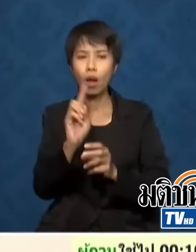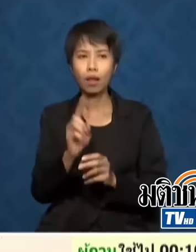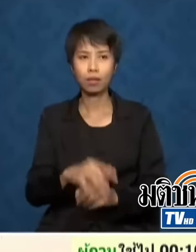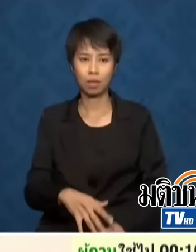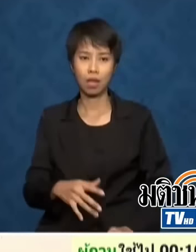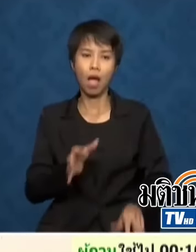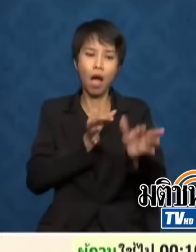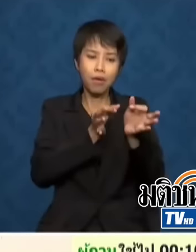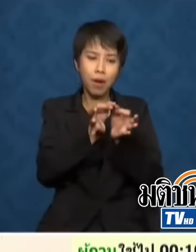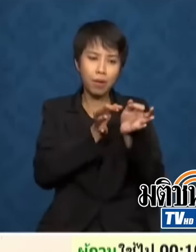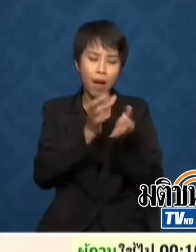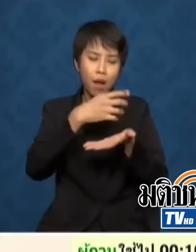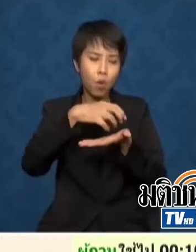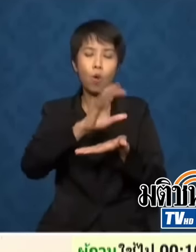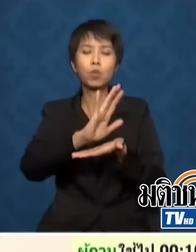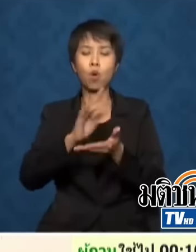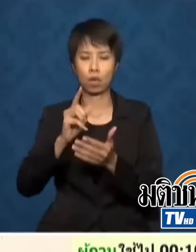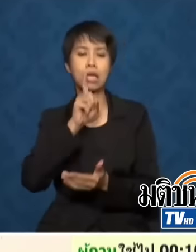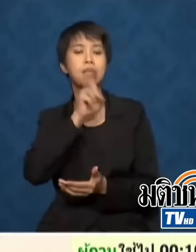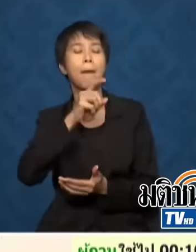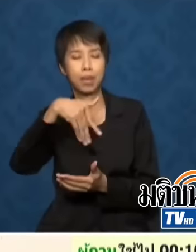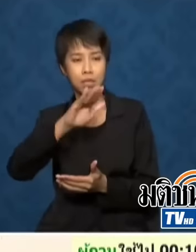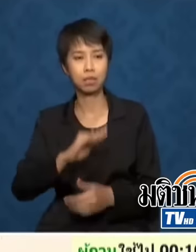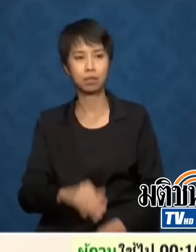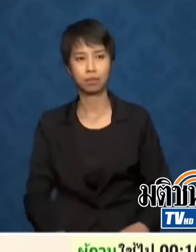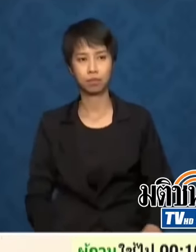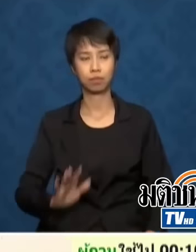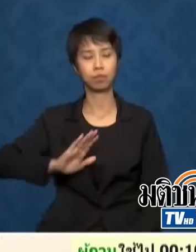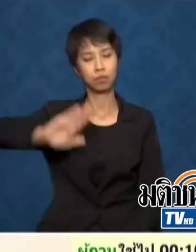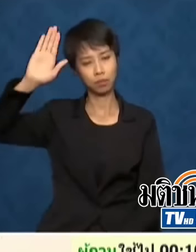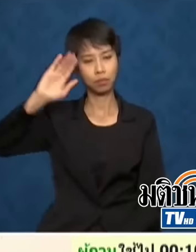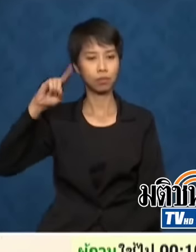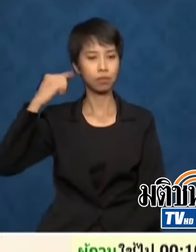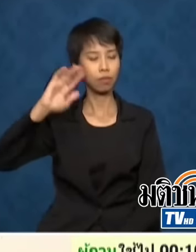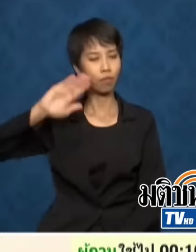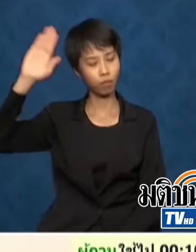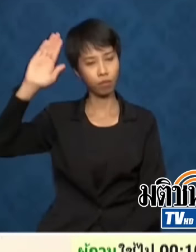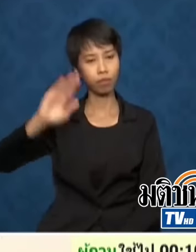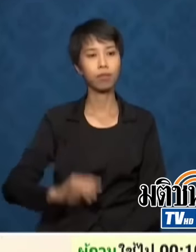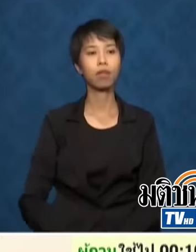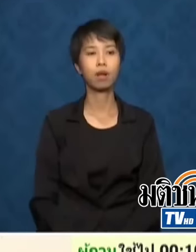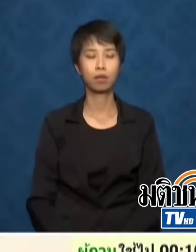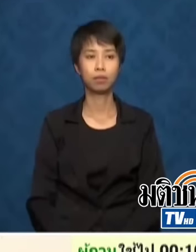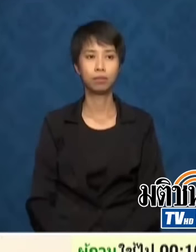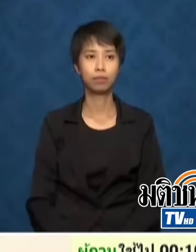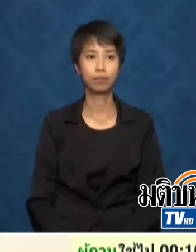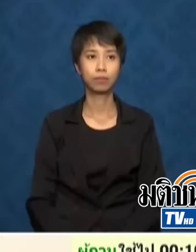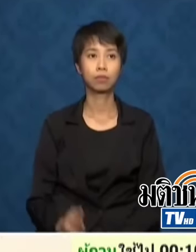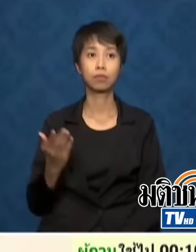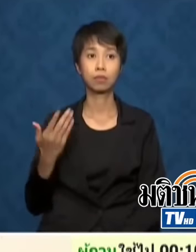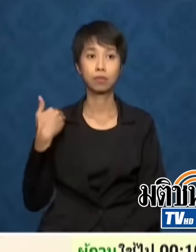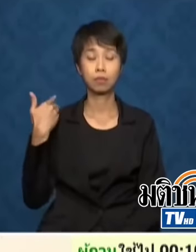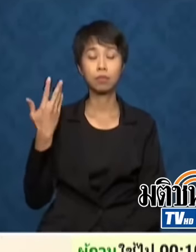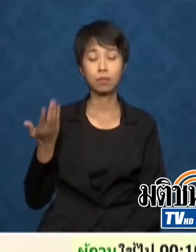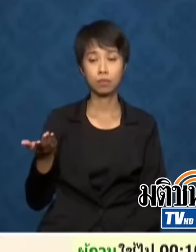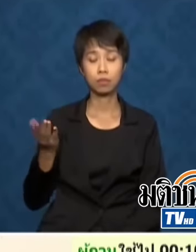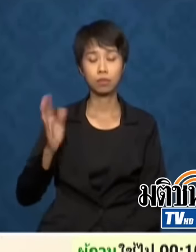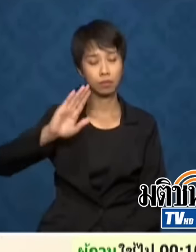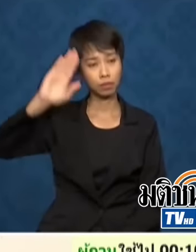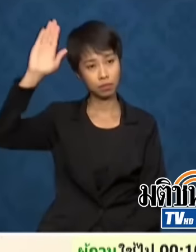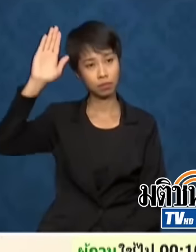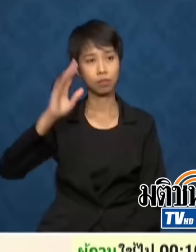ธิบายก่อนซึ่งเป็นข้อห้าม ท่านประธานคะ การบรรยายครับซึ่งเป็นข้อห้ามครับขอเชิญครับมีผู้ประท้วงหรือเปล่าเชิญนะ ประท้